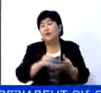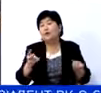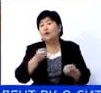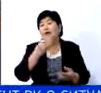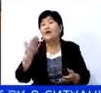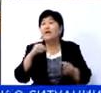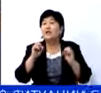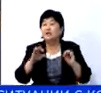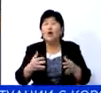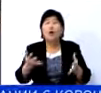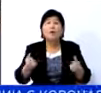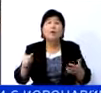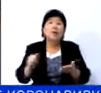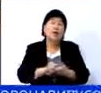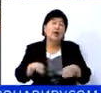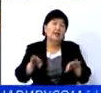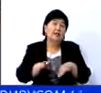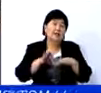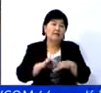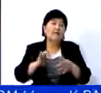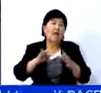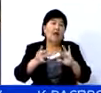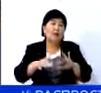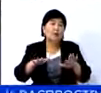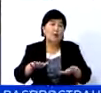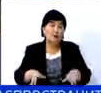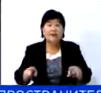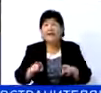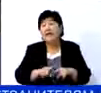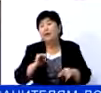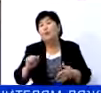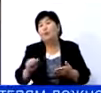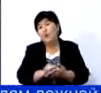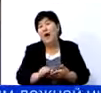раньше сдавать. Прием документов также ведется в электронном формате и в бумажном.